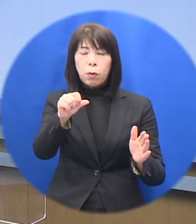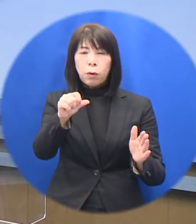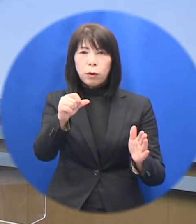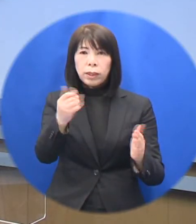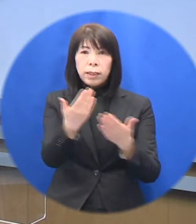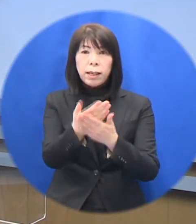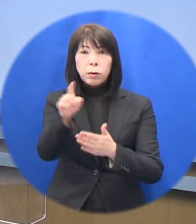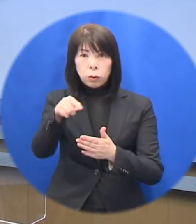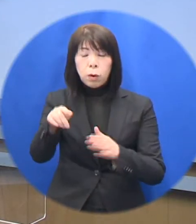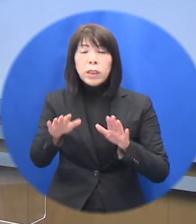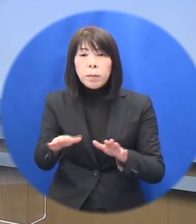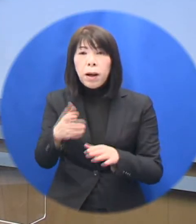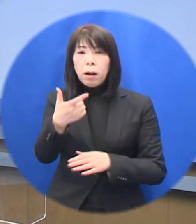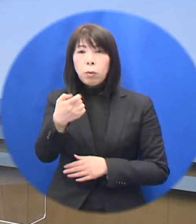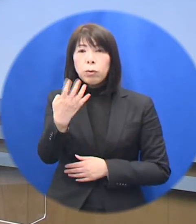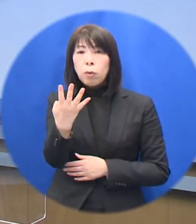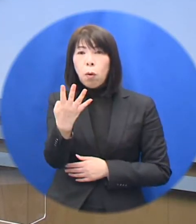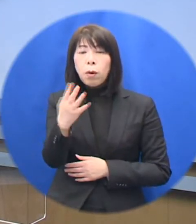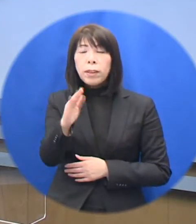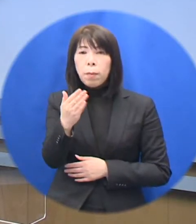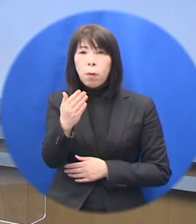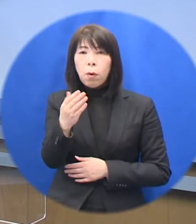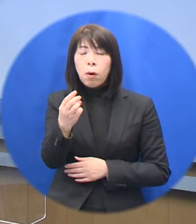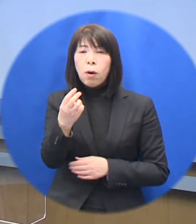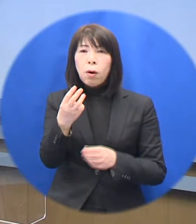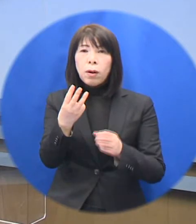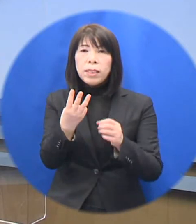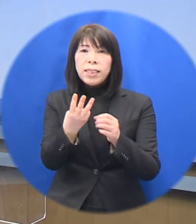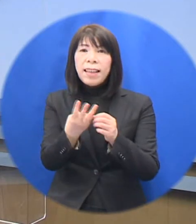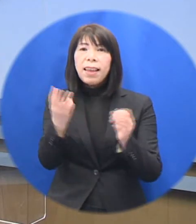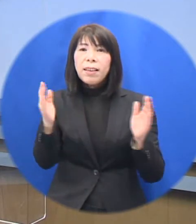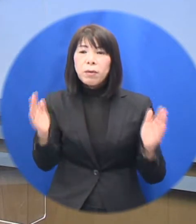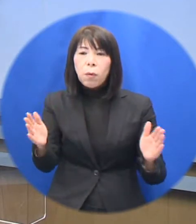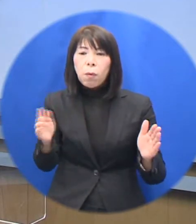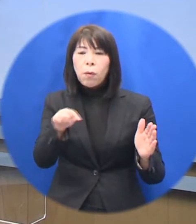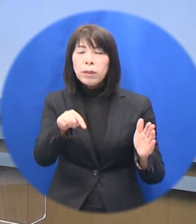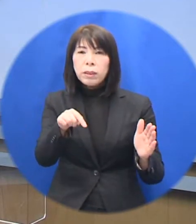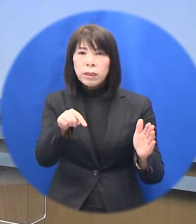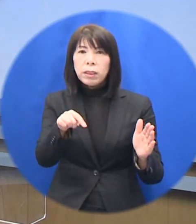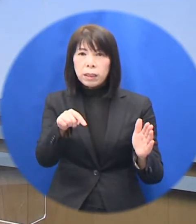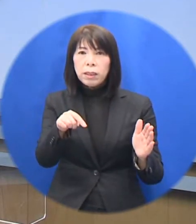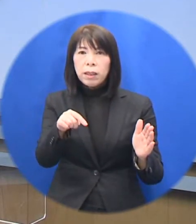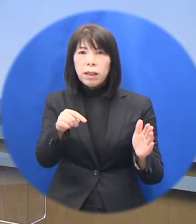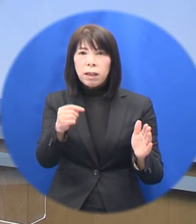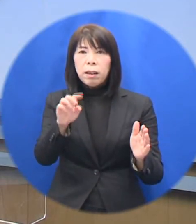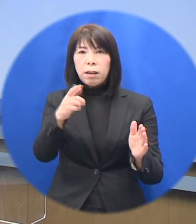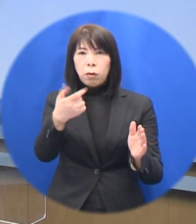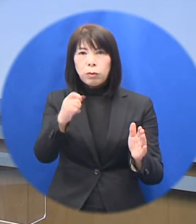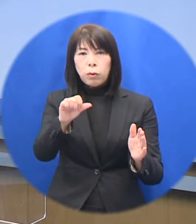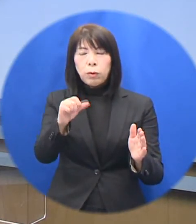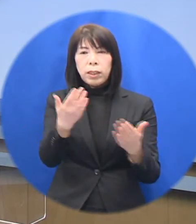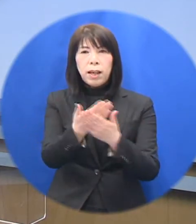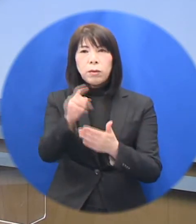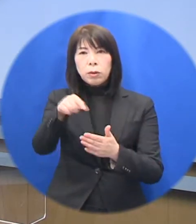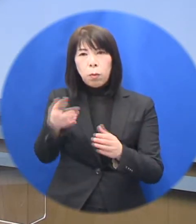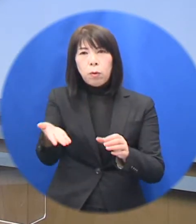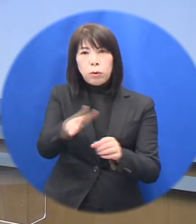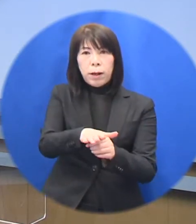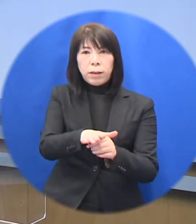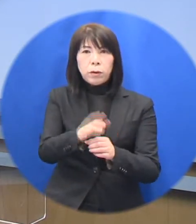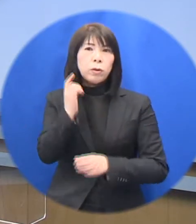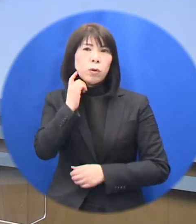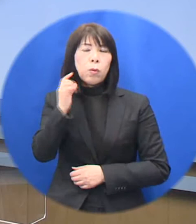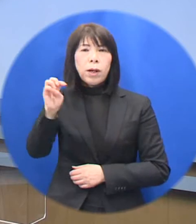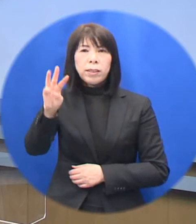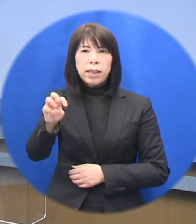だ64なんだけどっていう方もですね、令和3年度中になられる方はもう全部含まれるということになりますので、昭和32